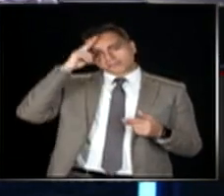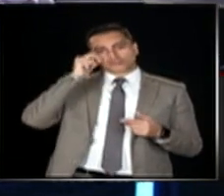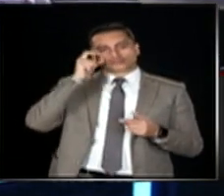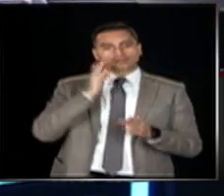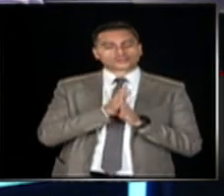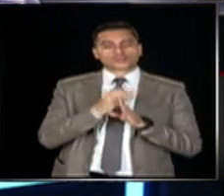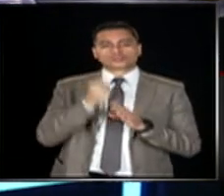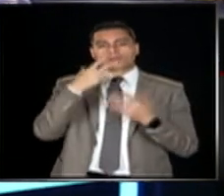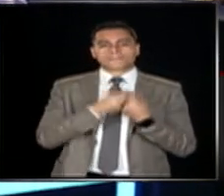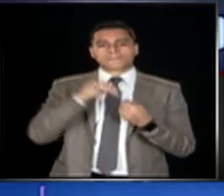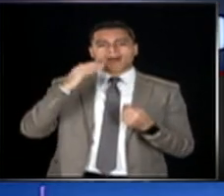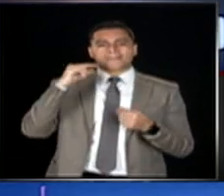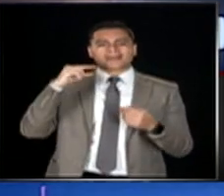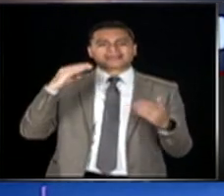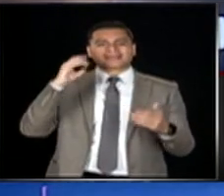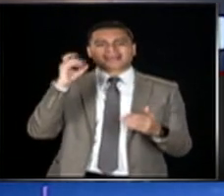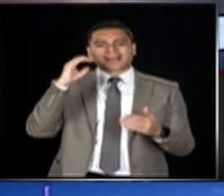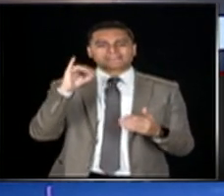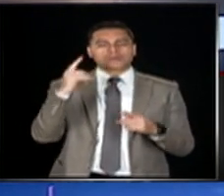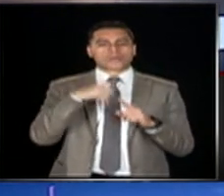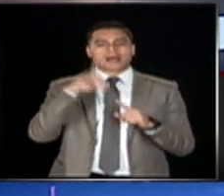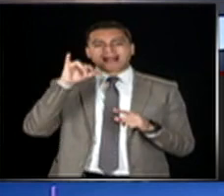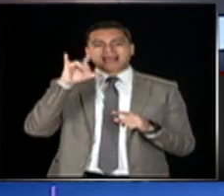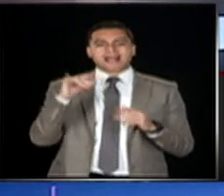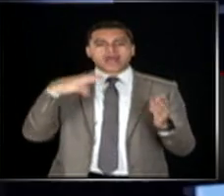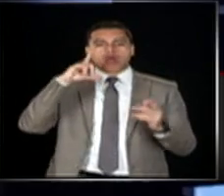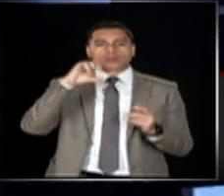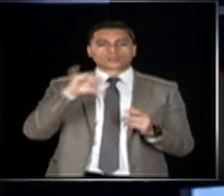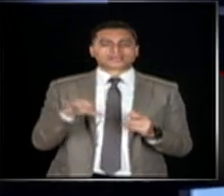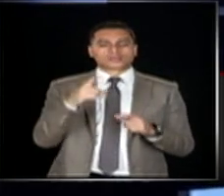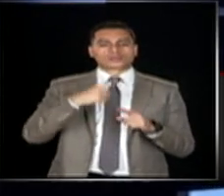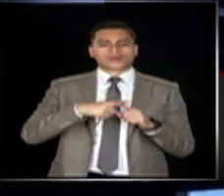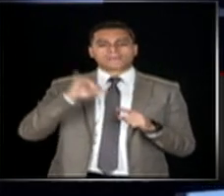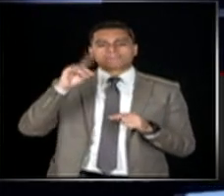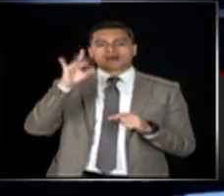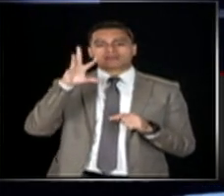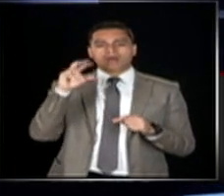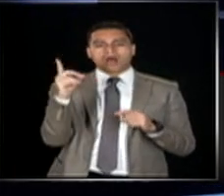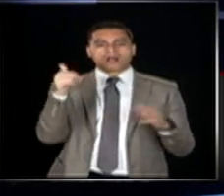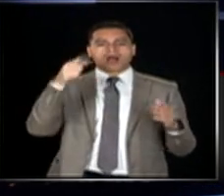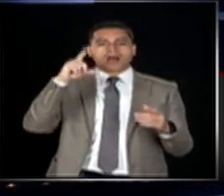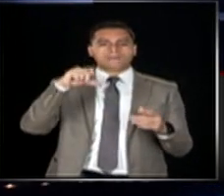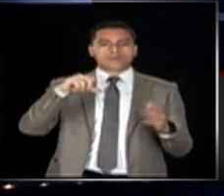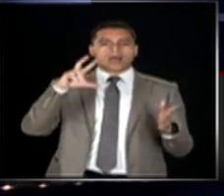نجم ليلى علوي ميمي جمال ومظهر ابو النجا